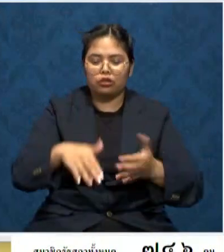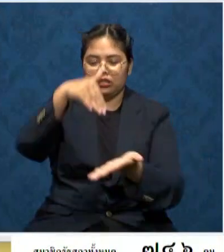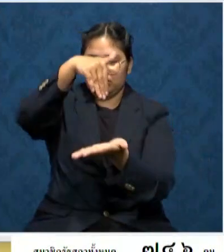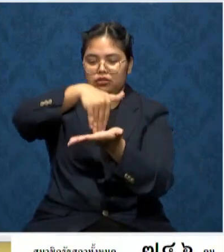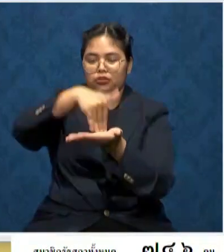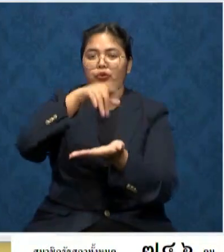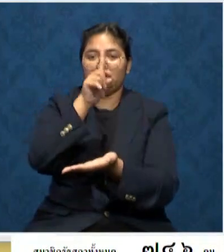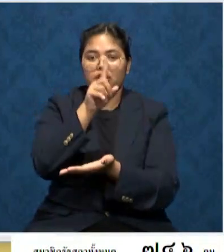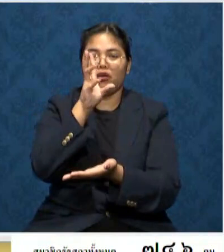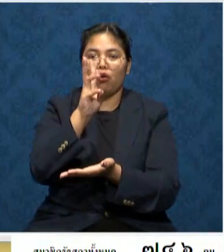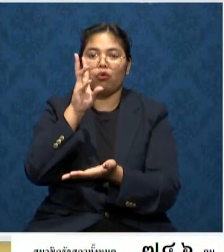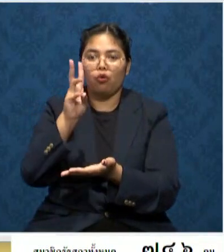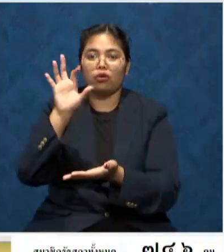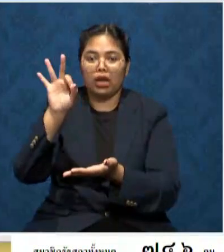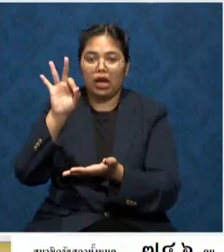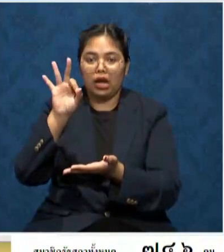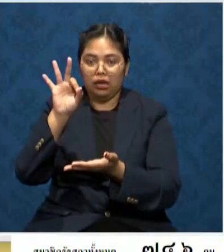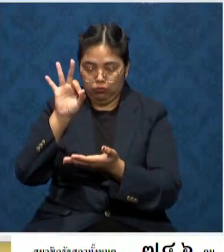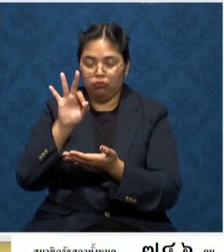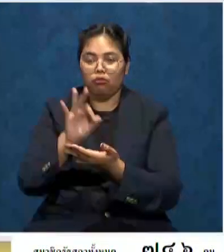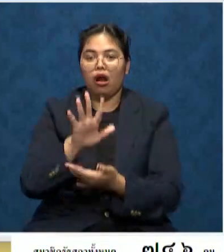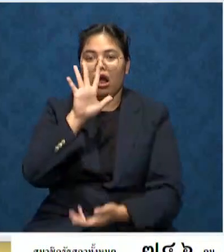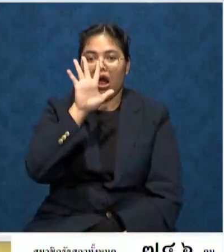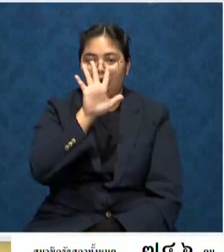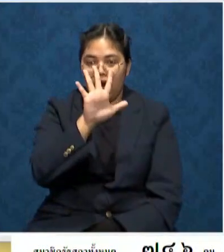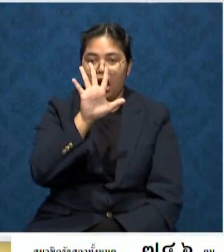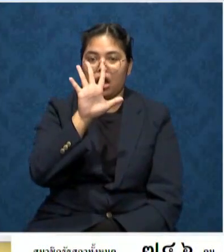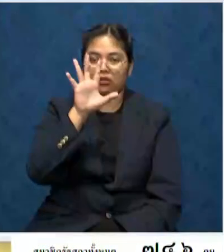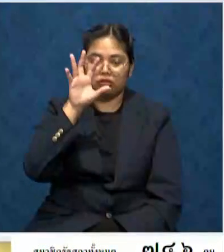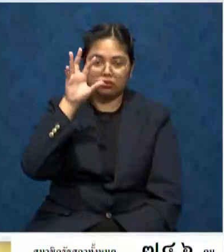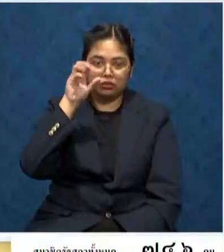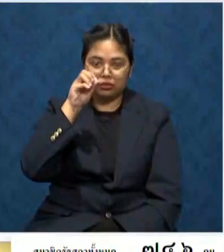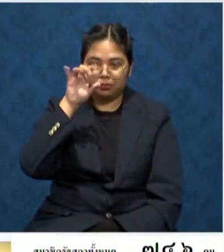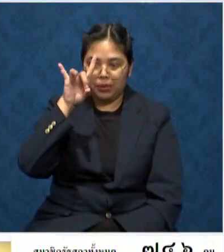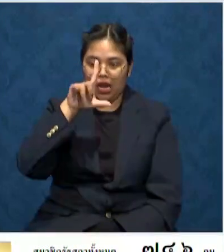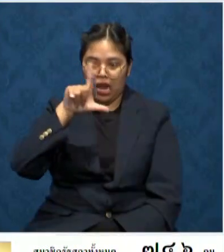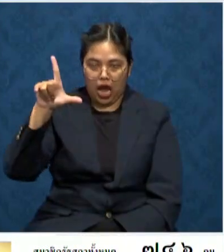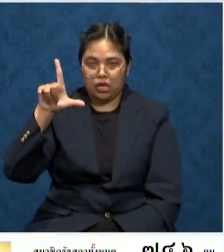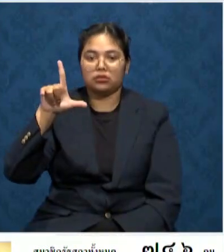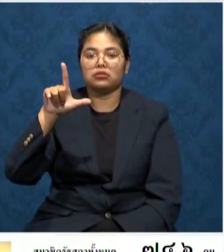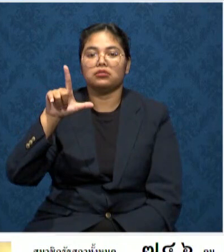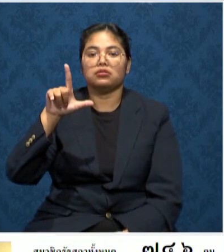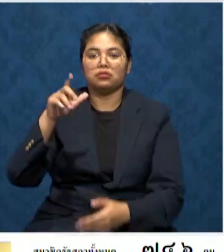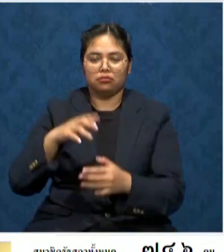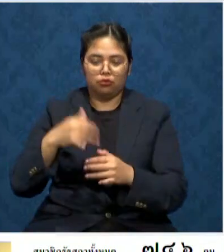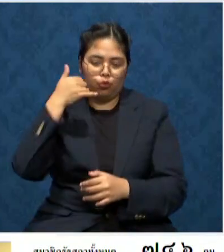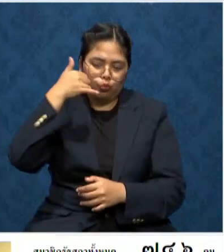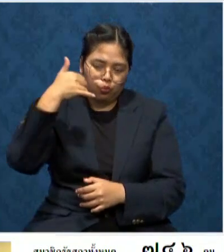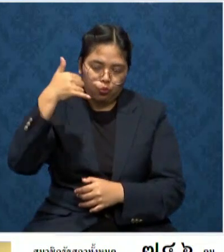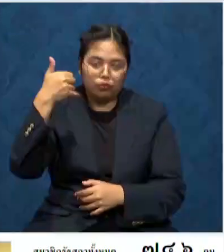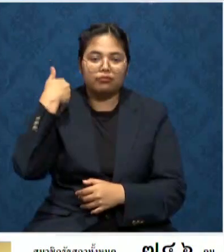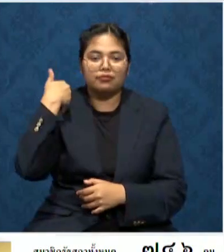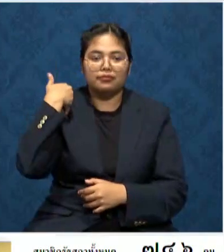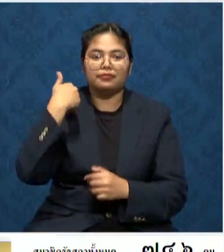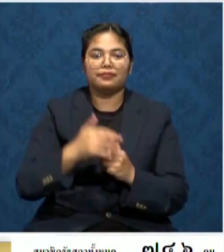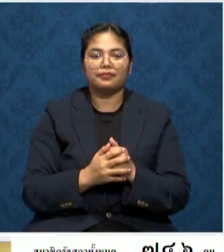มากกา 5.8 ล้านครั้งมีเหตุที่เข้ากรณีฉุกเฉินที่หน